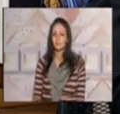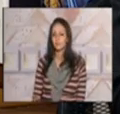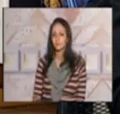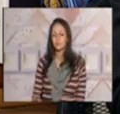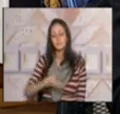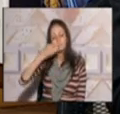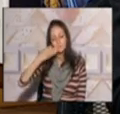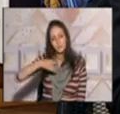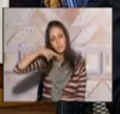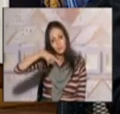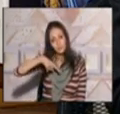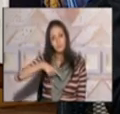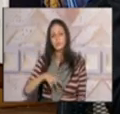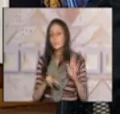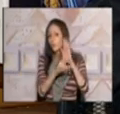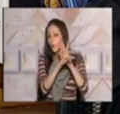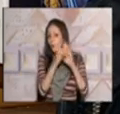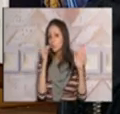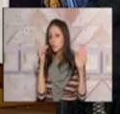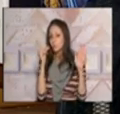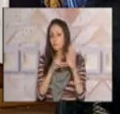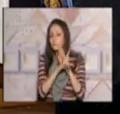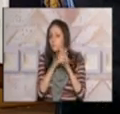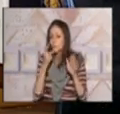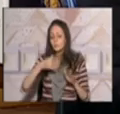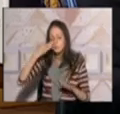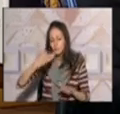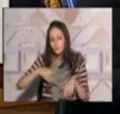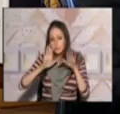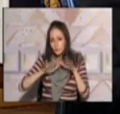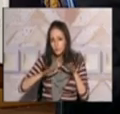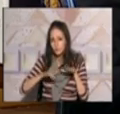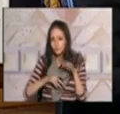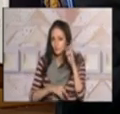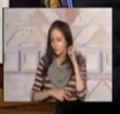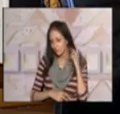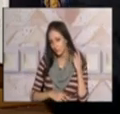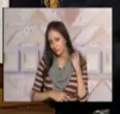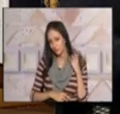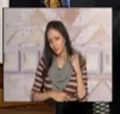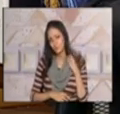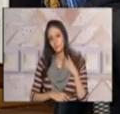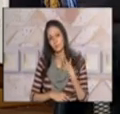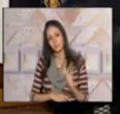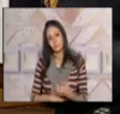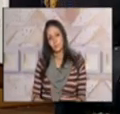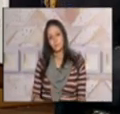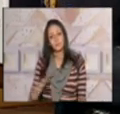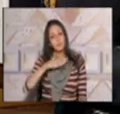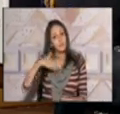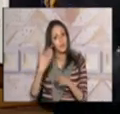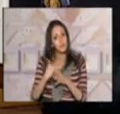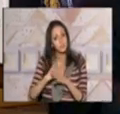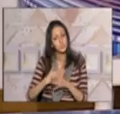خطوط عريضه طبعا ان يجب ان تتوفر مبدئيا عشان نقدر نقول انك لك الحق للتقدم لهذه